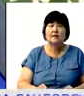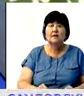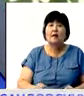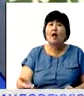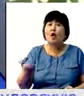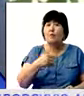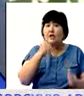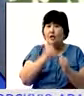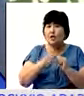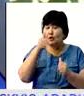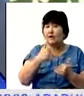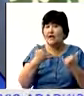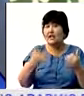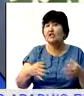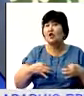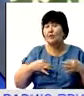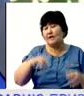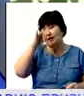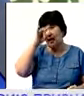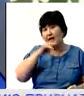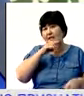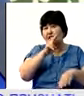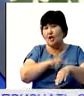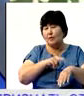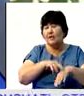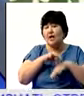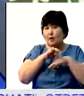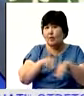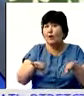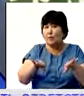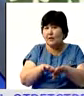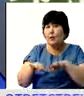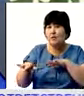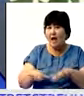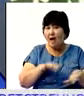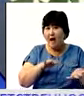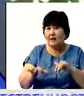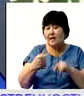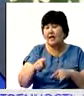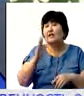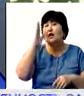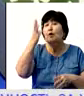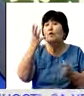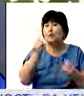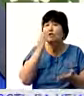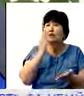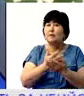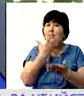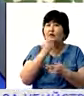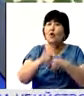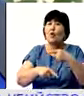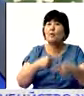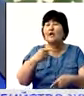ежегодно в честь празднования Дня казахстанской полиции проводим подобные акции, и это впредь будет иметь свое